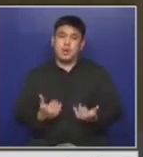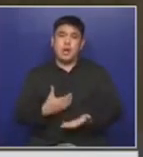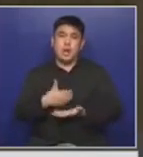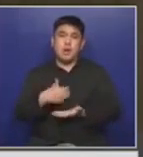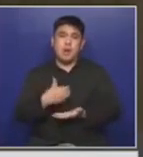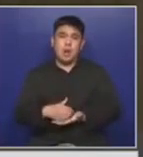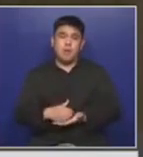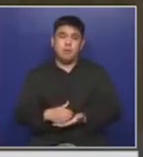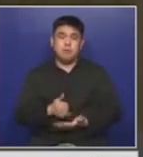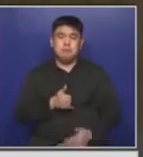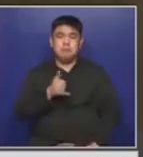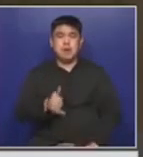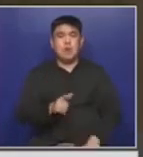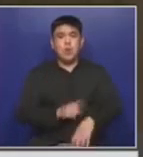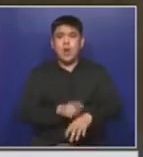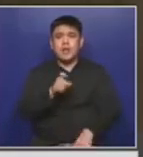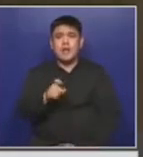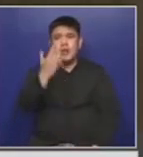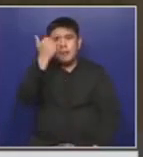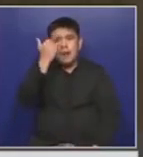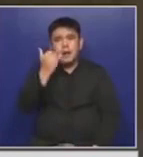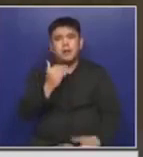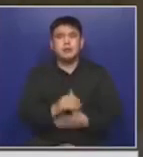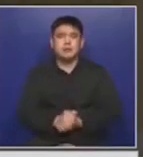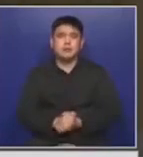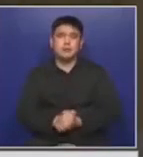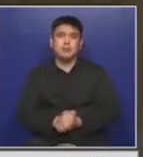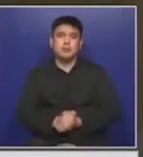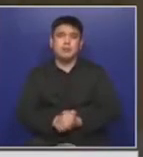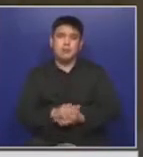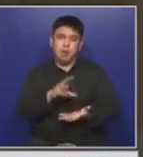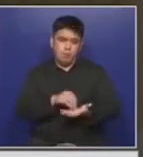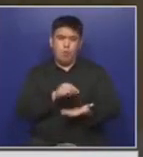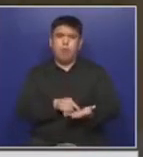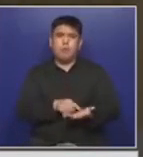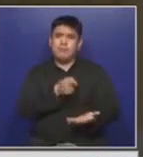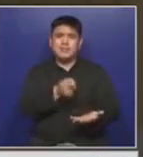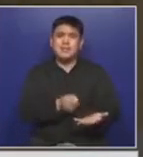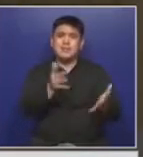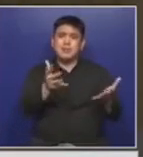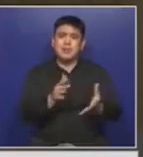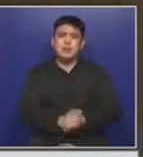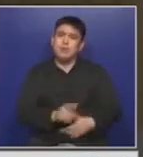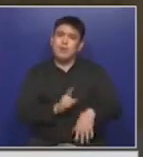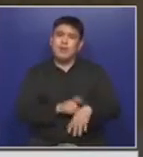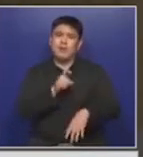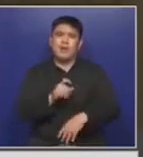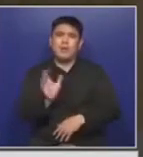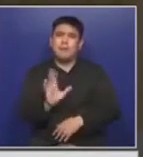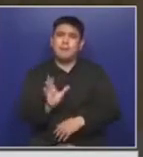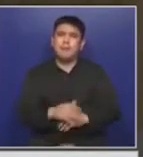แห่งนี้ให้เราเสียเวลากว่าชั่วโมงบนพื้นฐานของข้อมูลเหล่านั้นเนี่ยผมถือว่านั่นเป็นสิ่งที่ไม่ควรอย่างยิ่